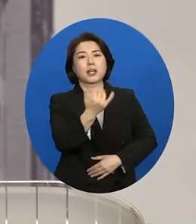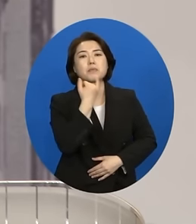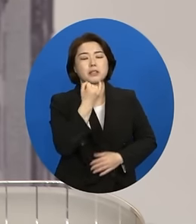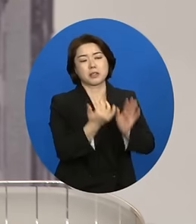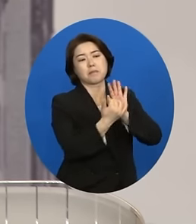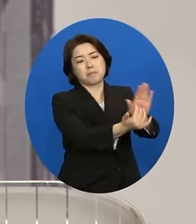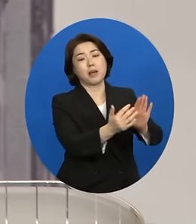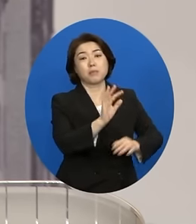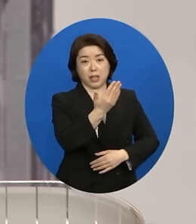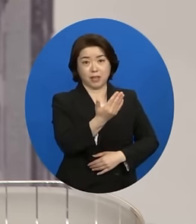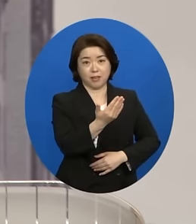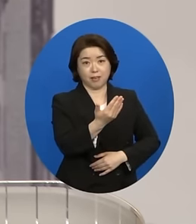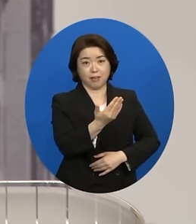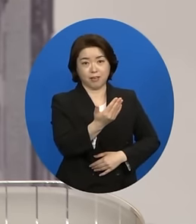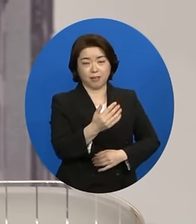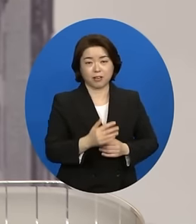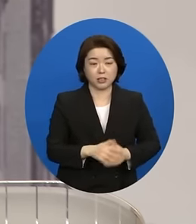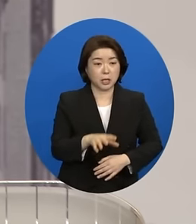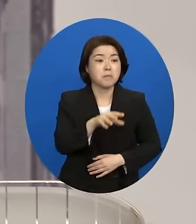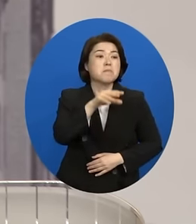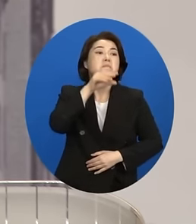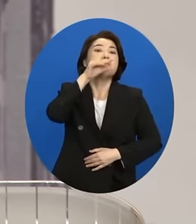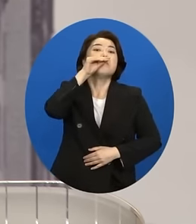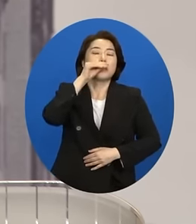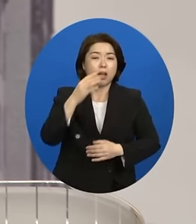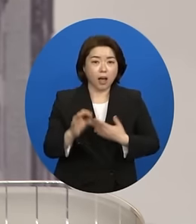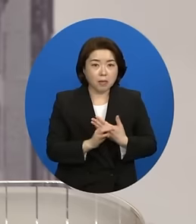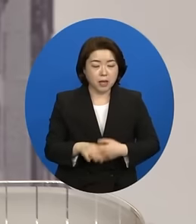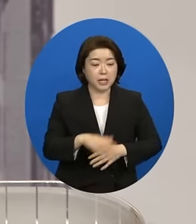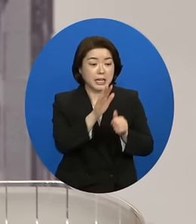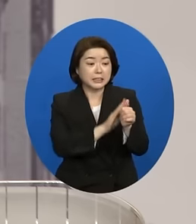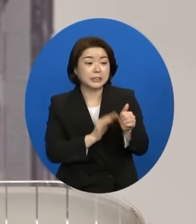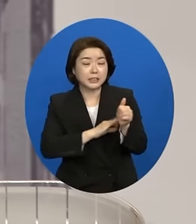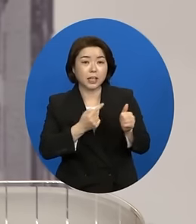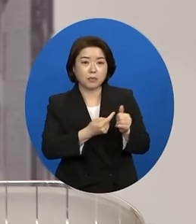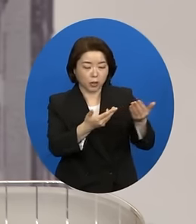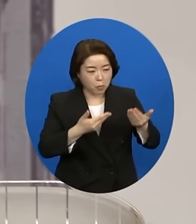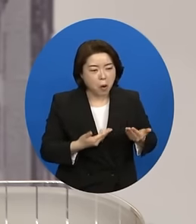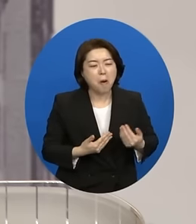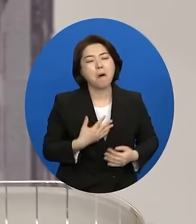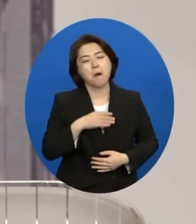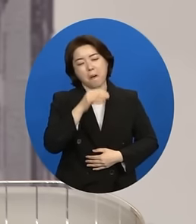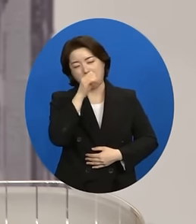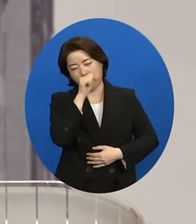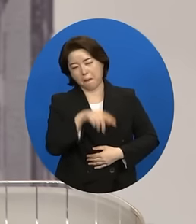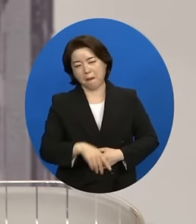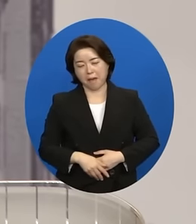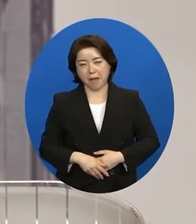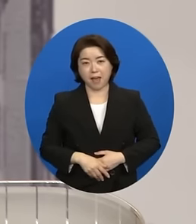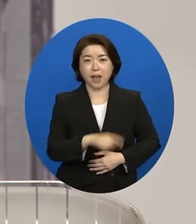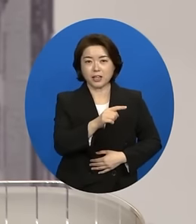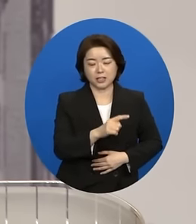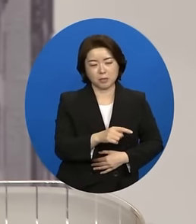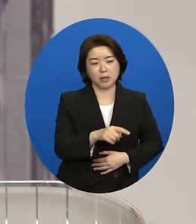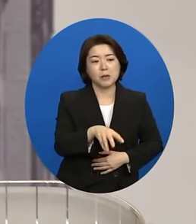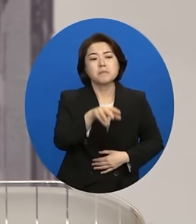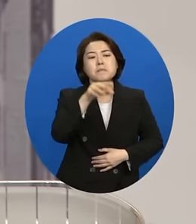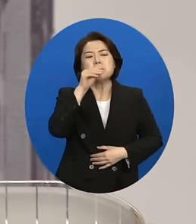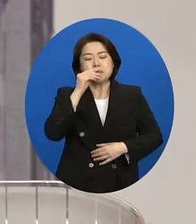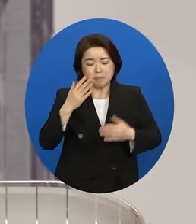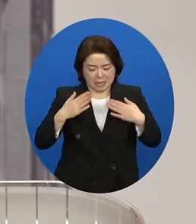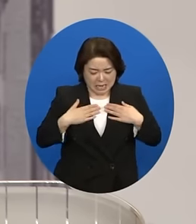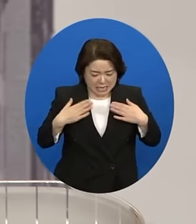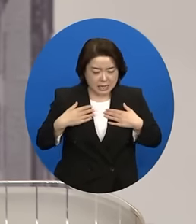없다는 거. 안 마시면. 근데 마시면 그 아첨을 받아들이면 폐에 그 담배 연기로